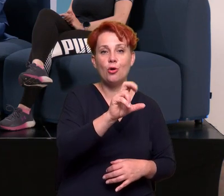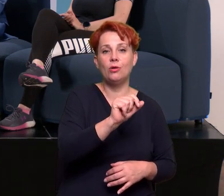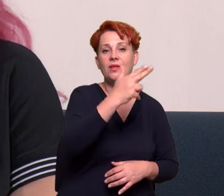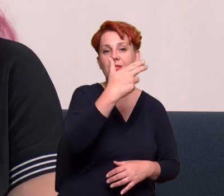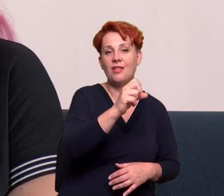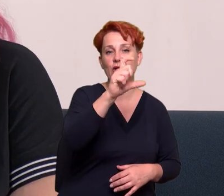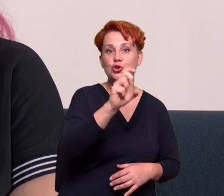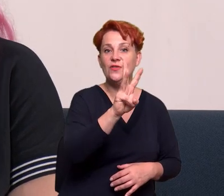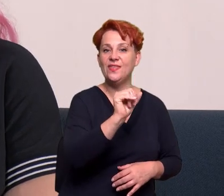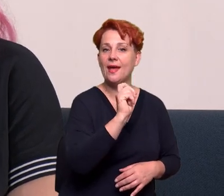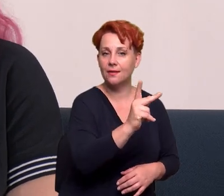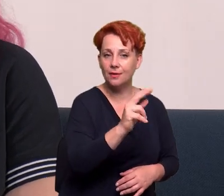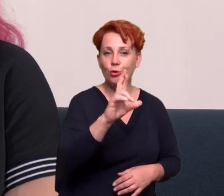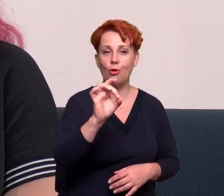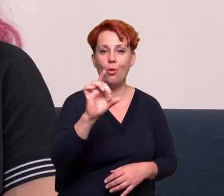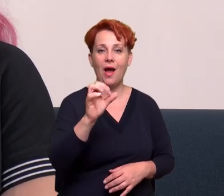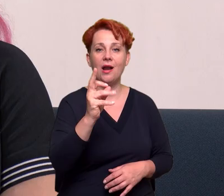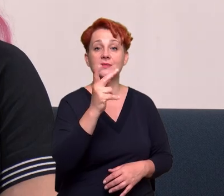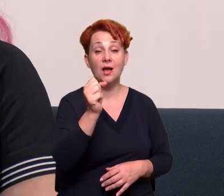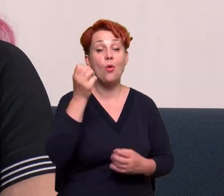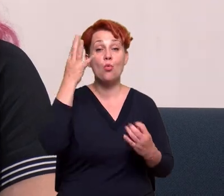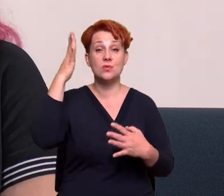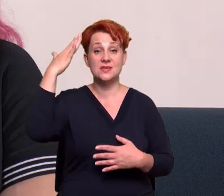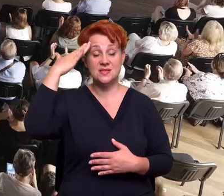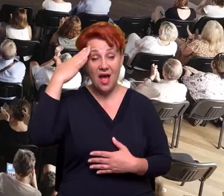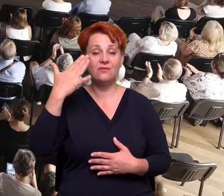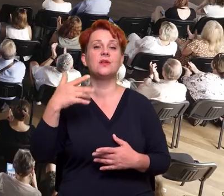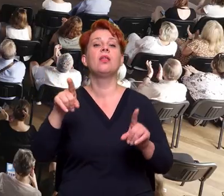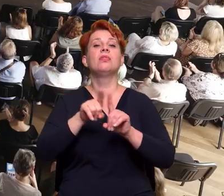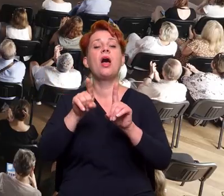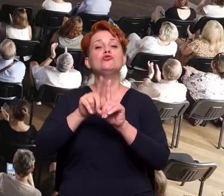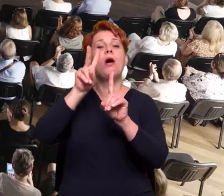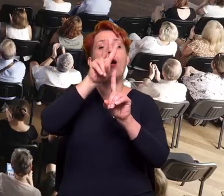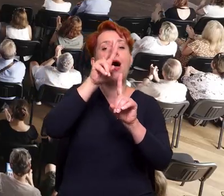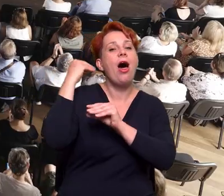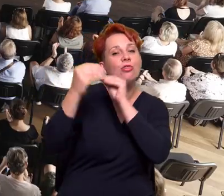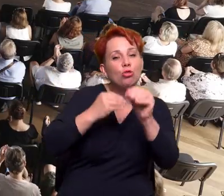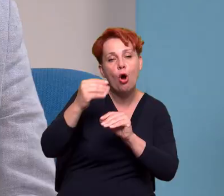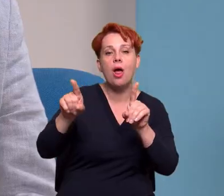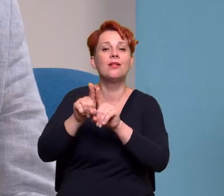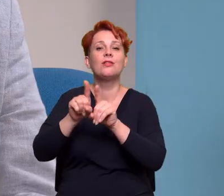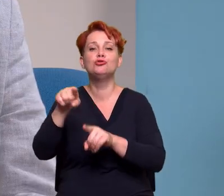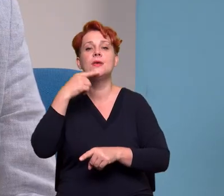Karolina Ćwiek-Rogalska, kulturoznawczyni, etnolożka, bohemistka,